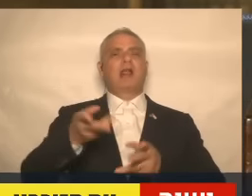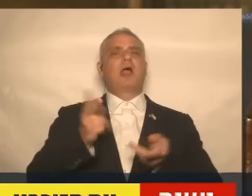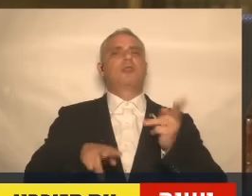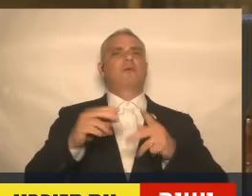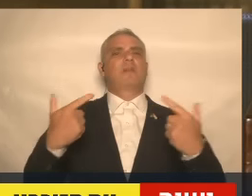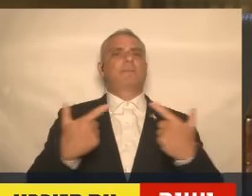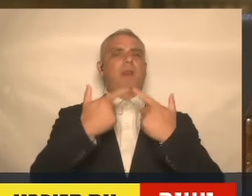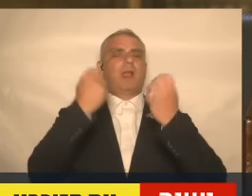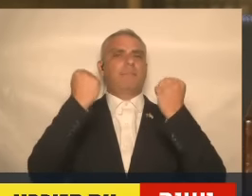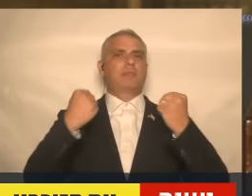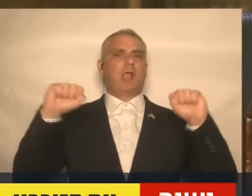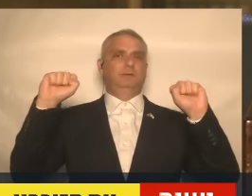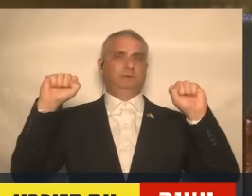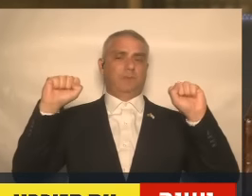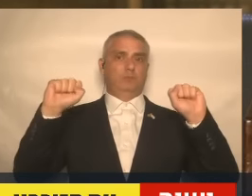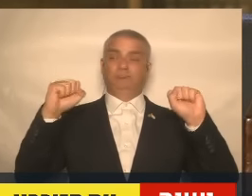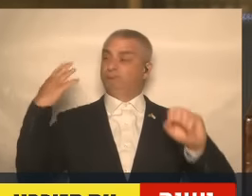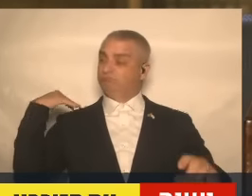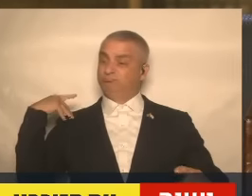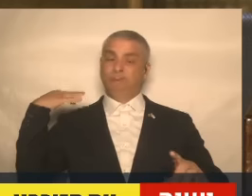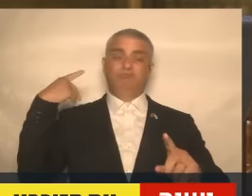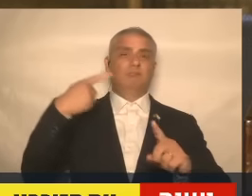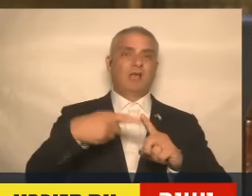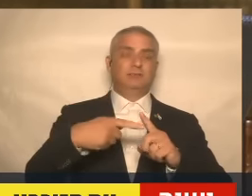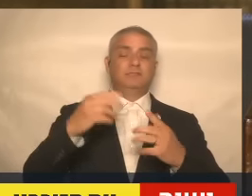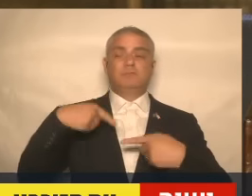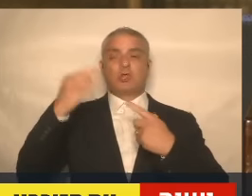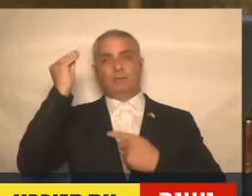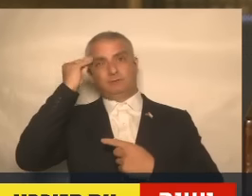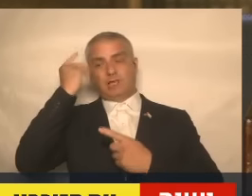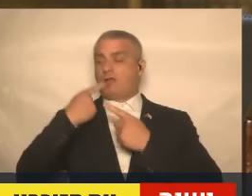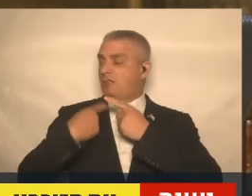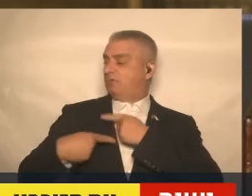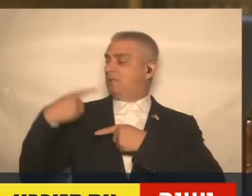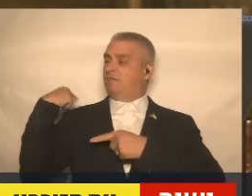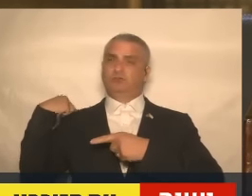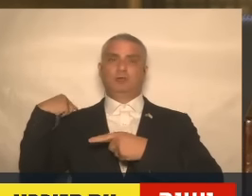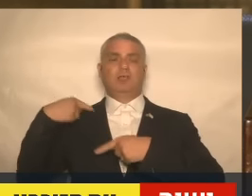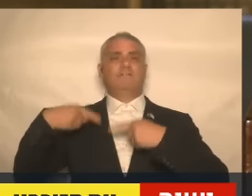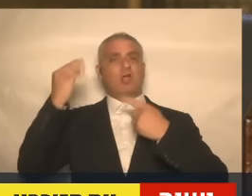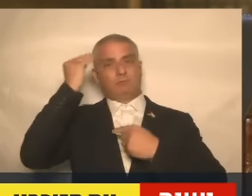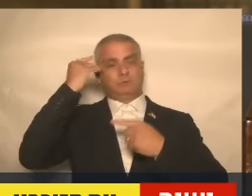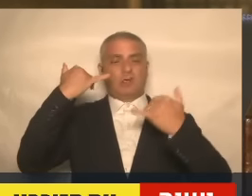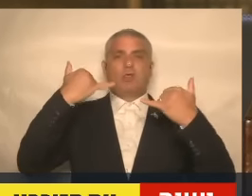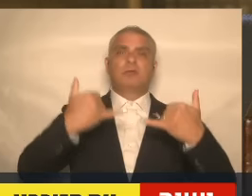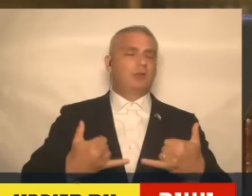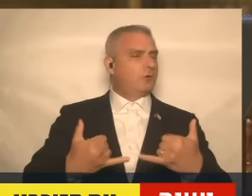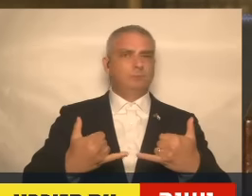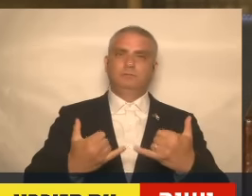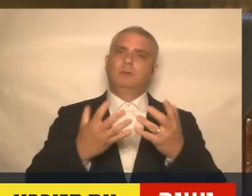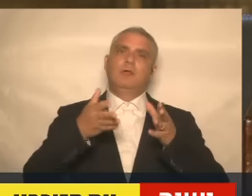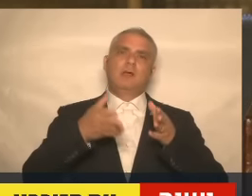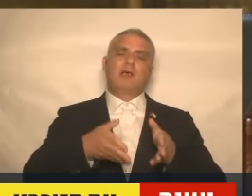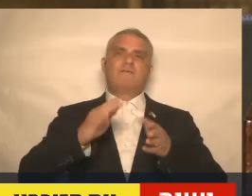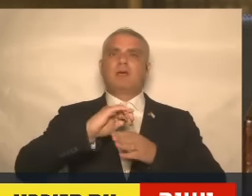נופלים במלחמת העצמאות. מאז, בין יום הזיכרון שעבר ליום הזיכרון הזה, רבו